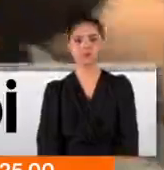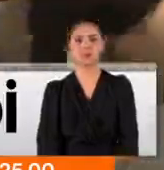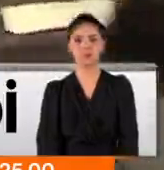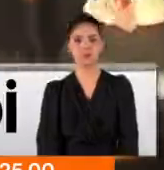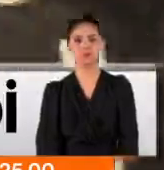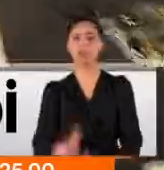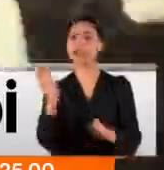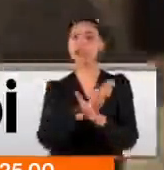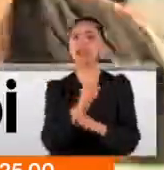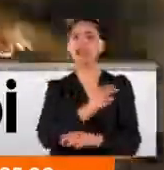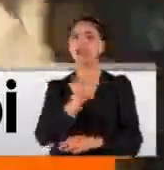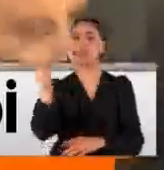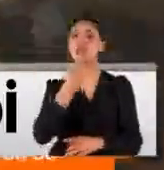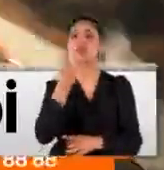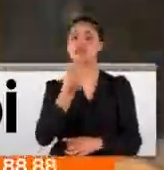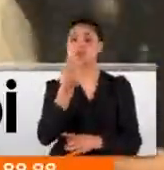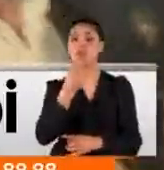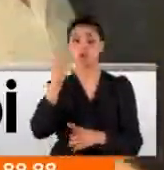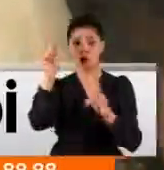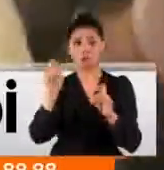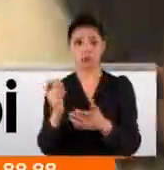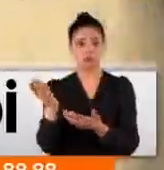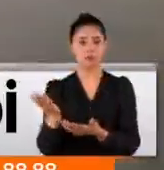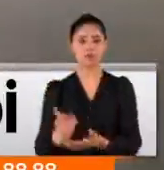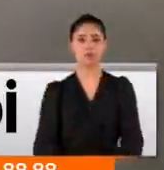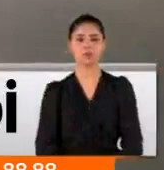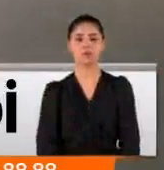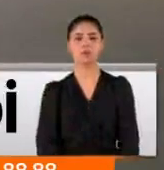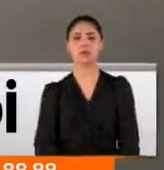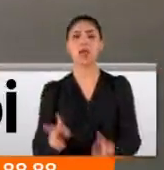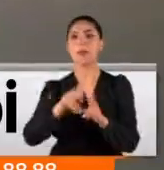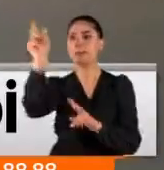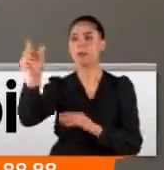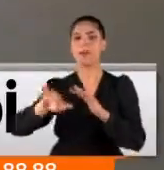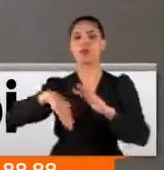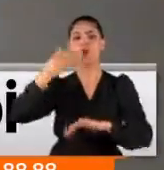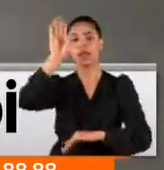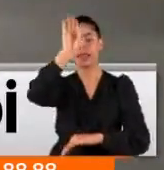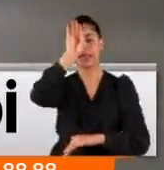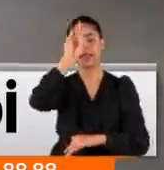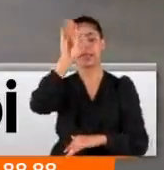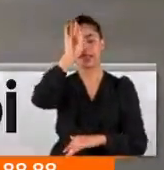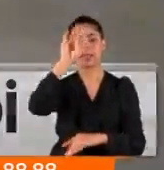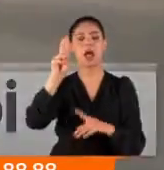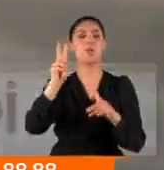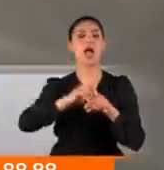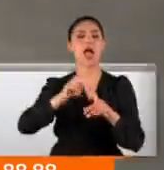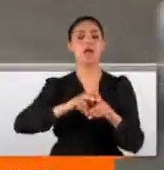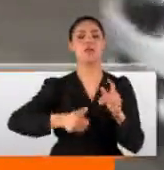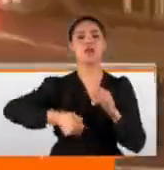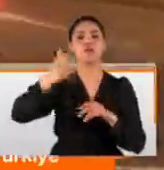Evet şimdi bu Trabzon Aydın daha sonra İstanbul Emniyet Müdürlüğü mali